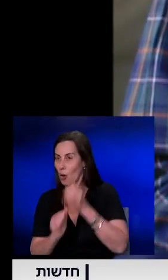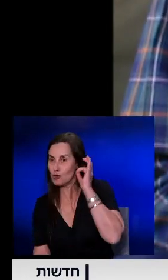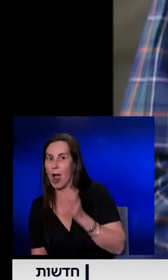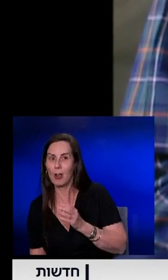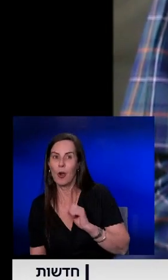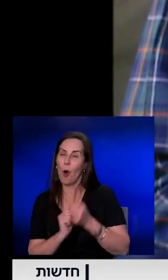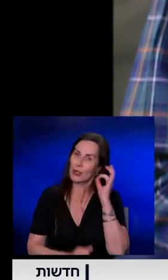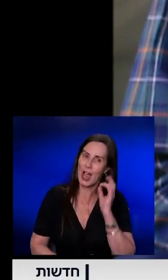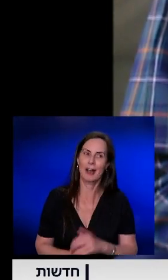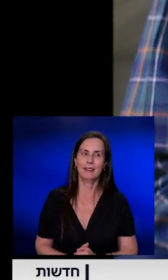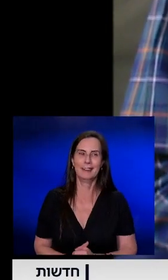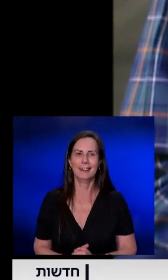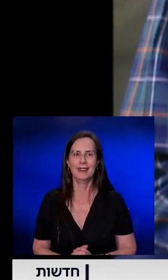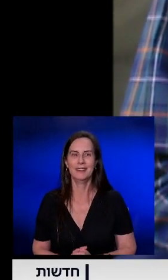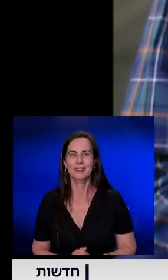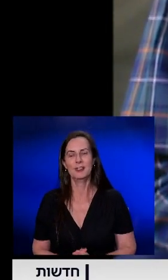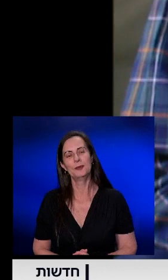אישה.